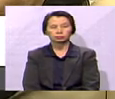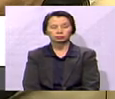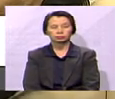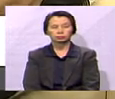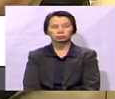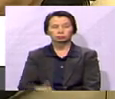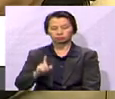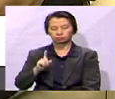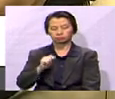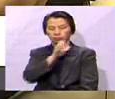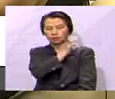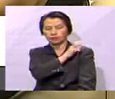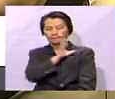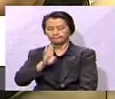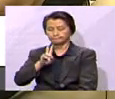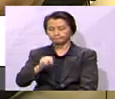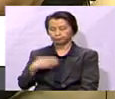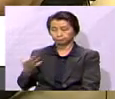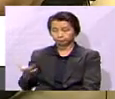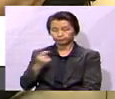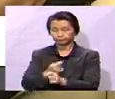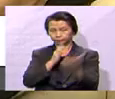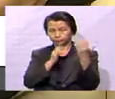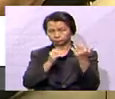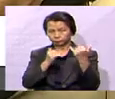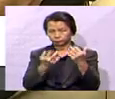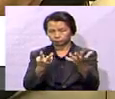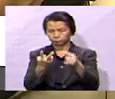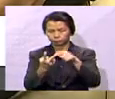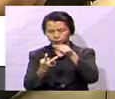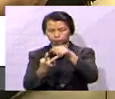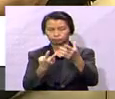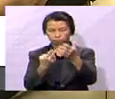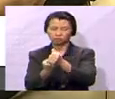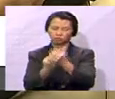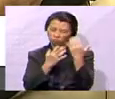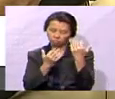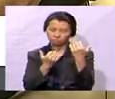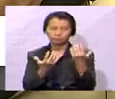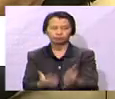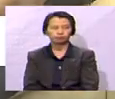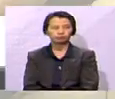Selaku Timbalan Pengerusi di Barisan Nasional BN, beliau tetap mengharapkan penggabungan kedua-dua parti itu.